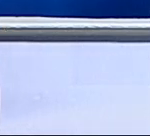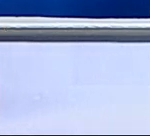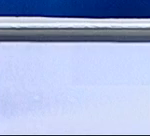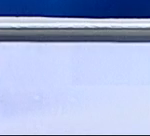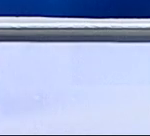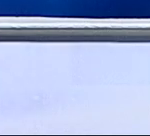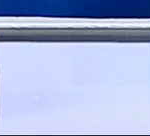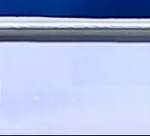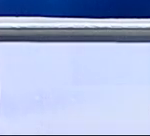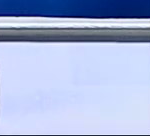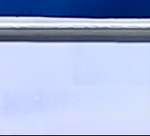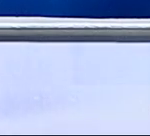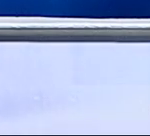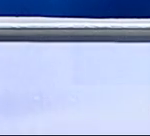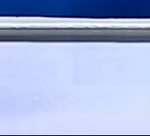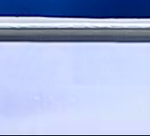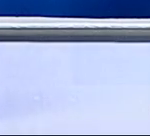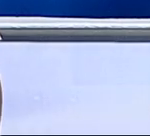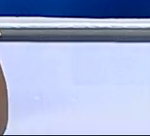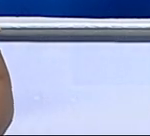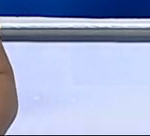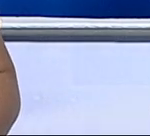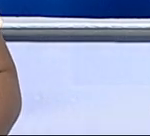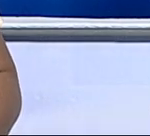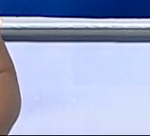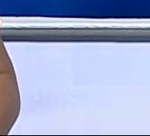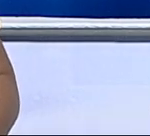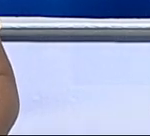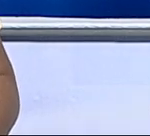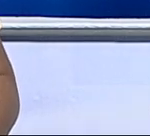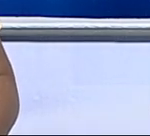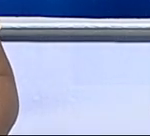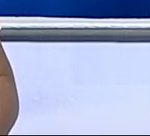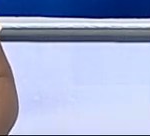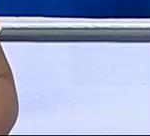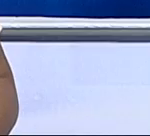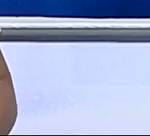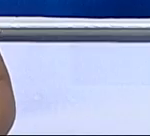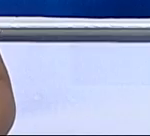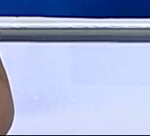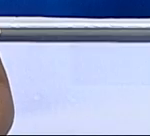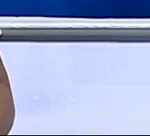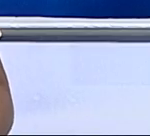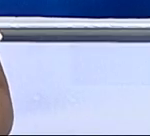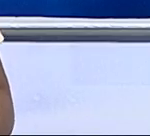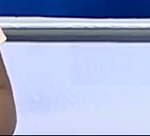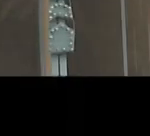Konabédié, affirmant que l'ouvrage a transformé Abidjan. Alassane Ouattara est un grand bâtisseur. Jérôme Kofi